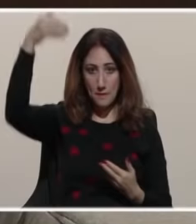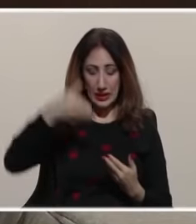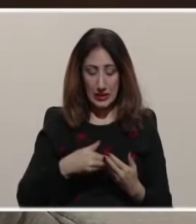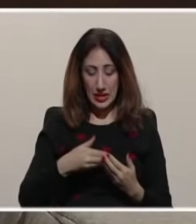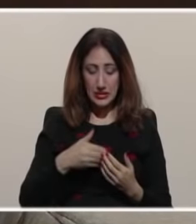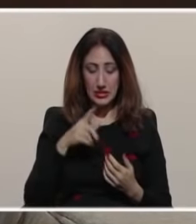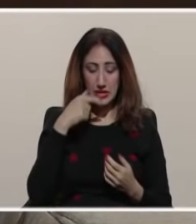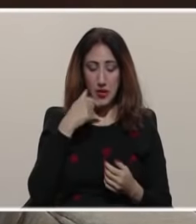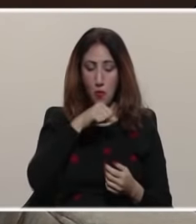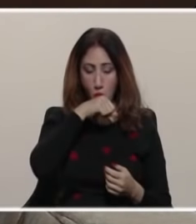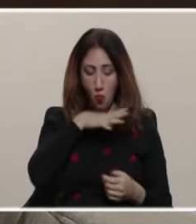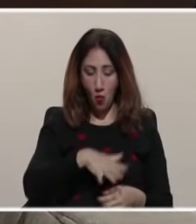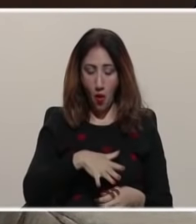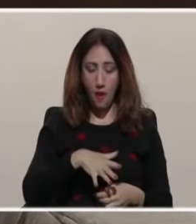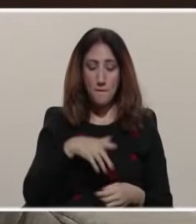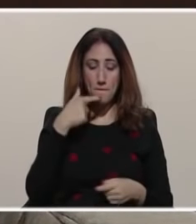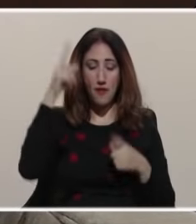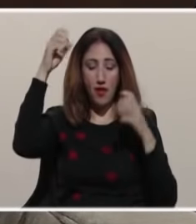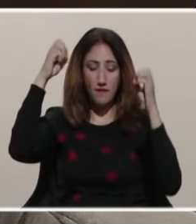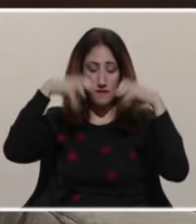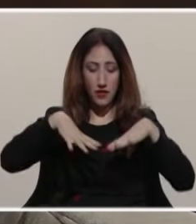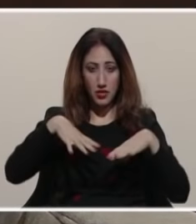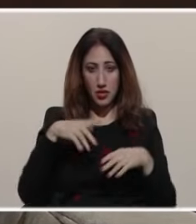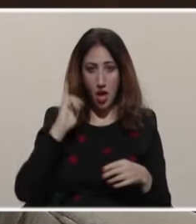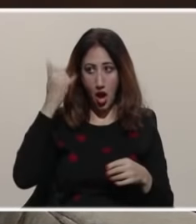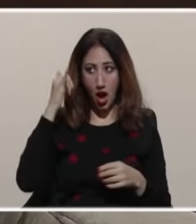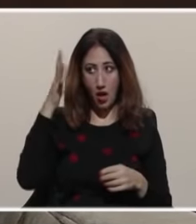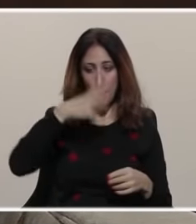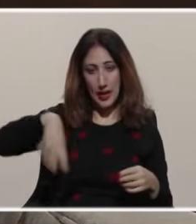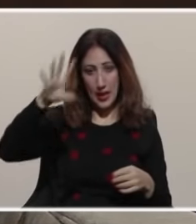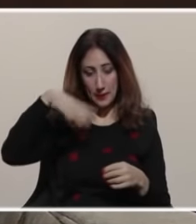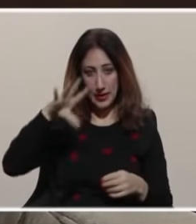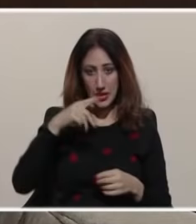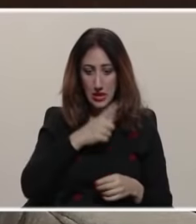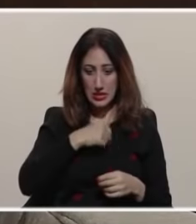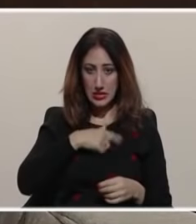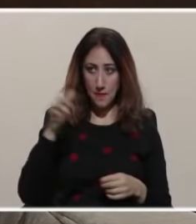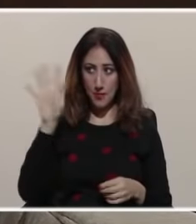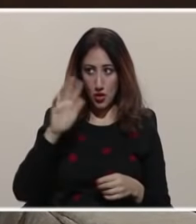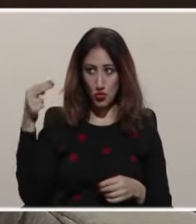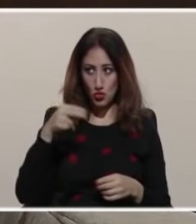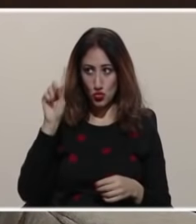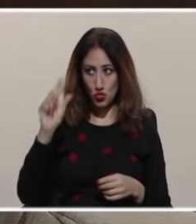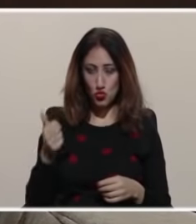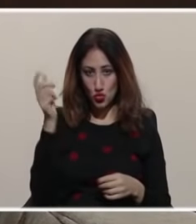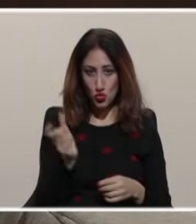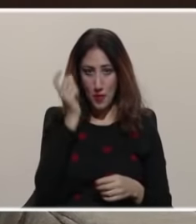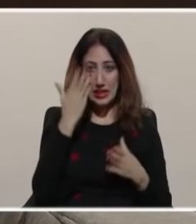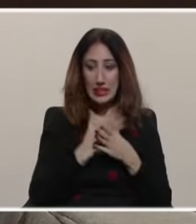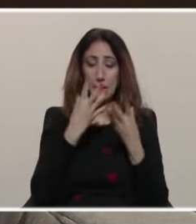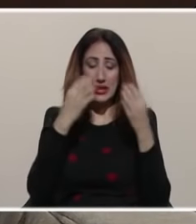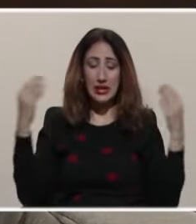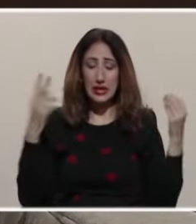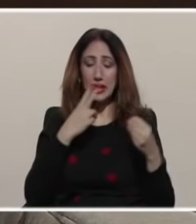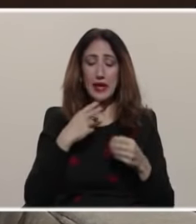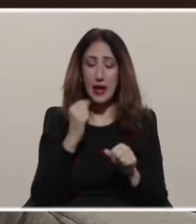رسول الله صلى الله عليه وسلم، بل عند العرب جميعا. وما سمي شعبان إلا لتشعب الخير فيه